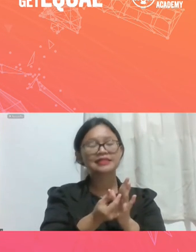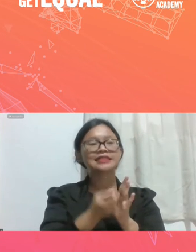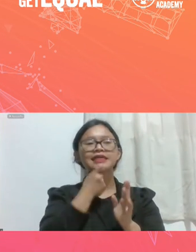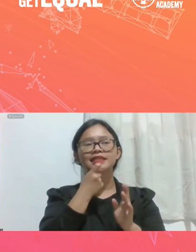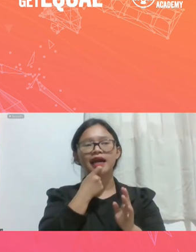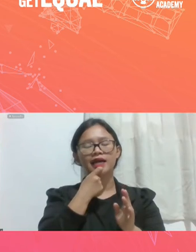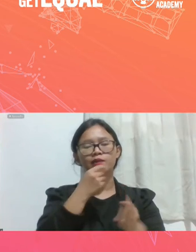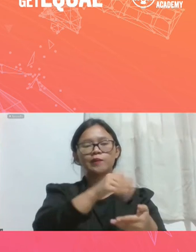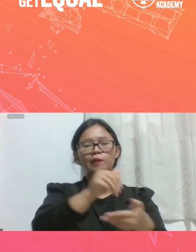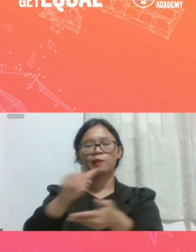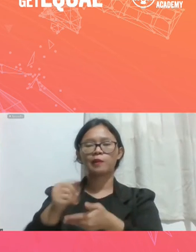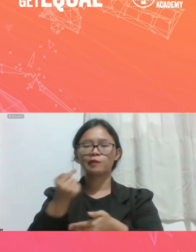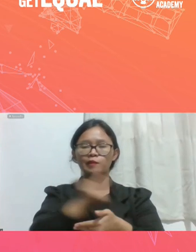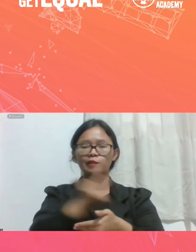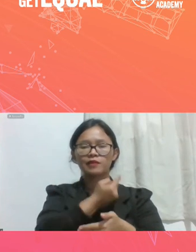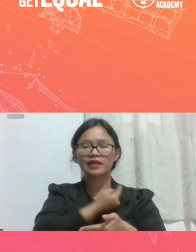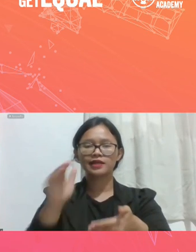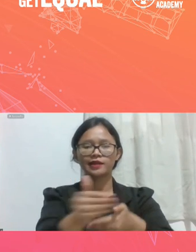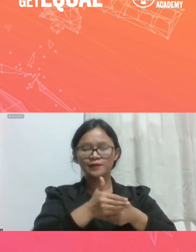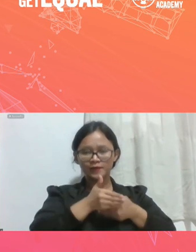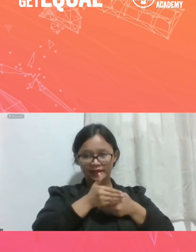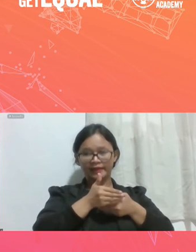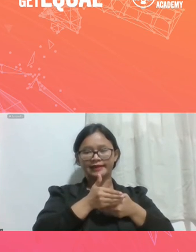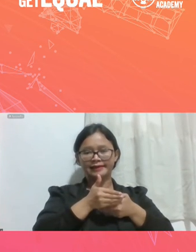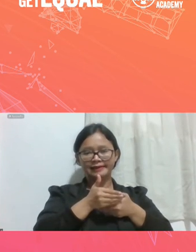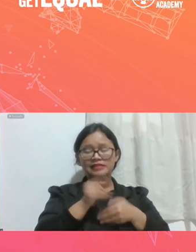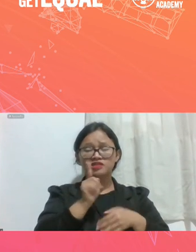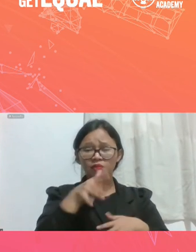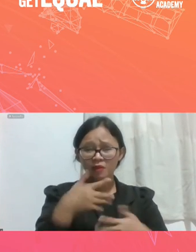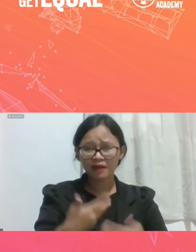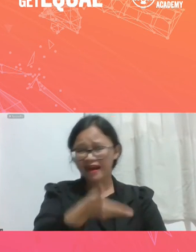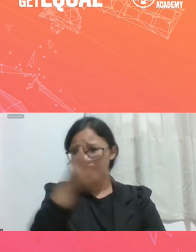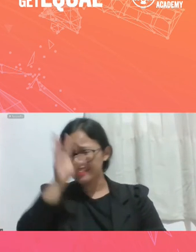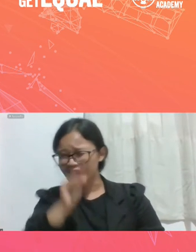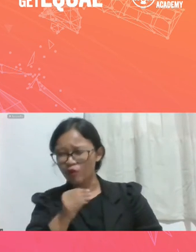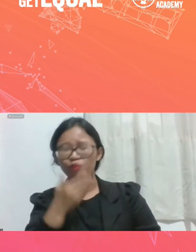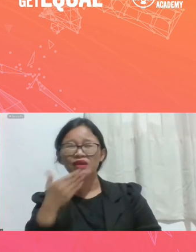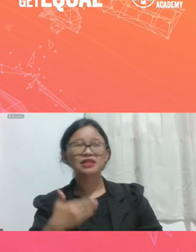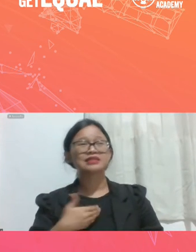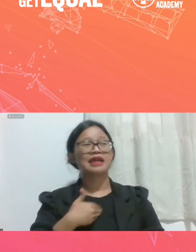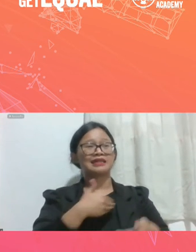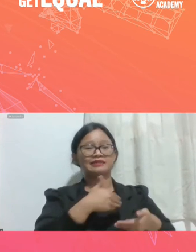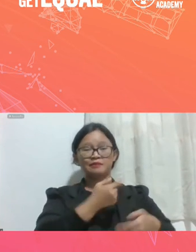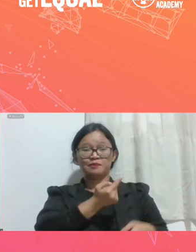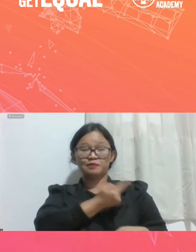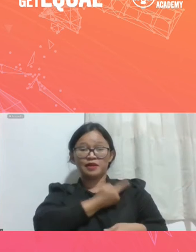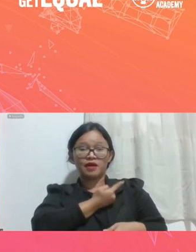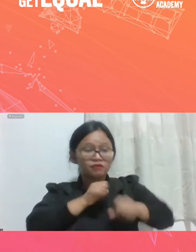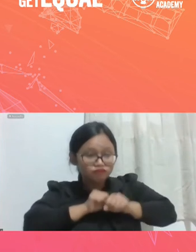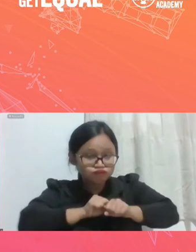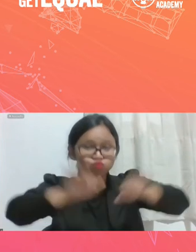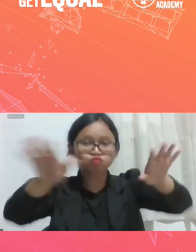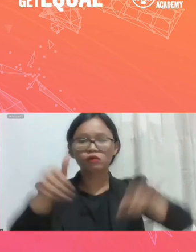tadi tidak terlepas media online itu dengan share data pribadi. Ya, mungkin